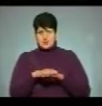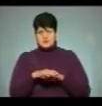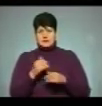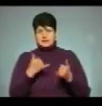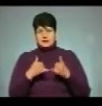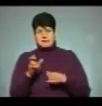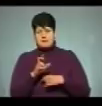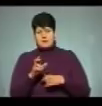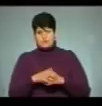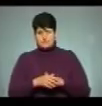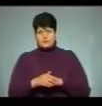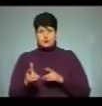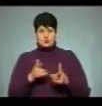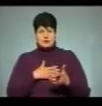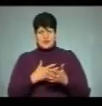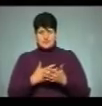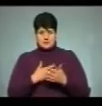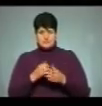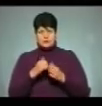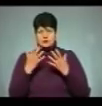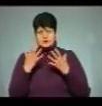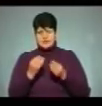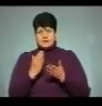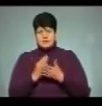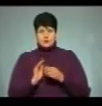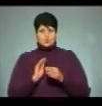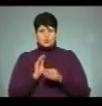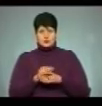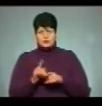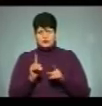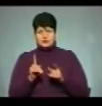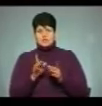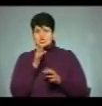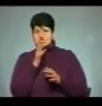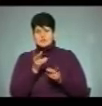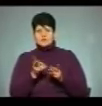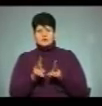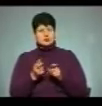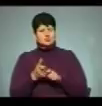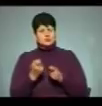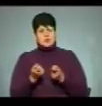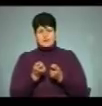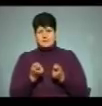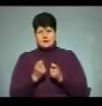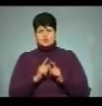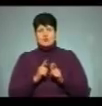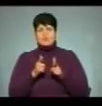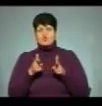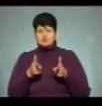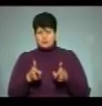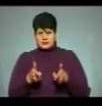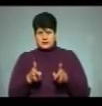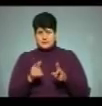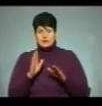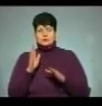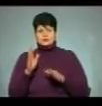хімія, біологія. Готуюсь активно, майже кожен день маю якісь додаткові, адже часу залишилось надзвичайно мало, і щоб поступити і